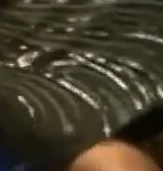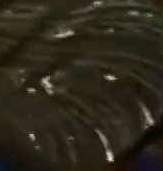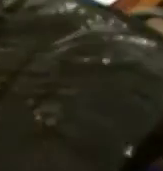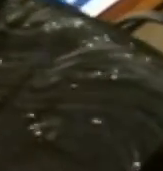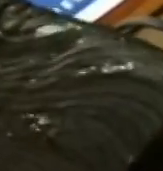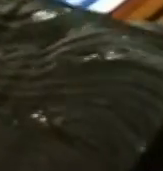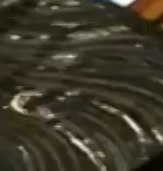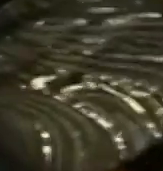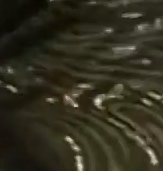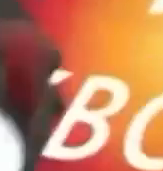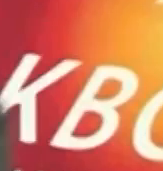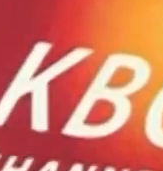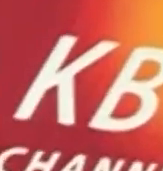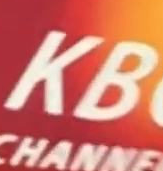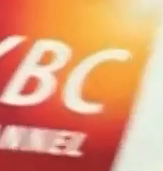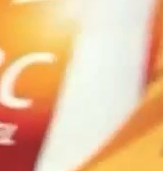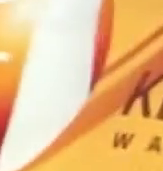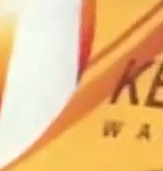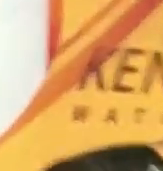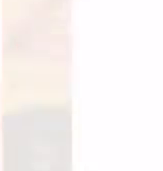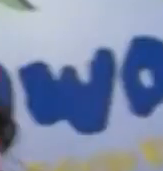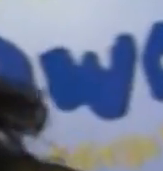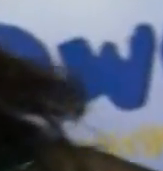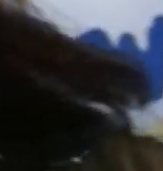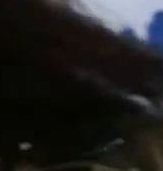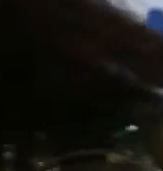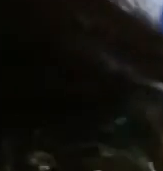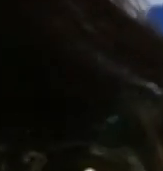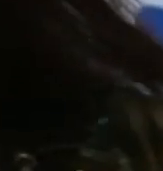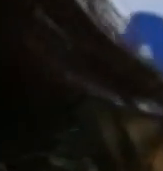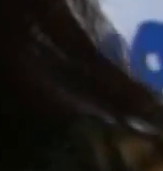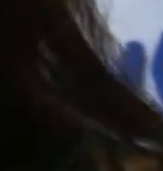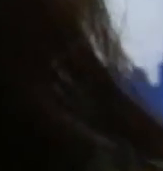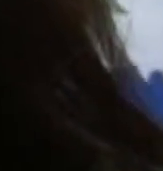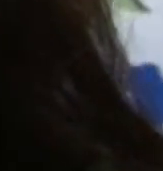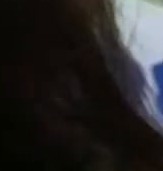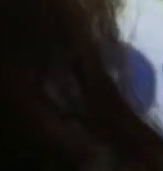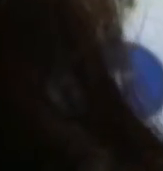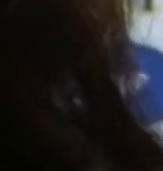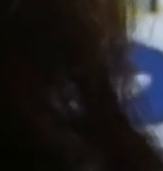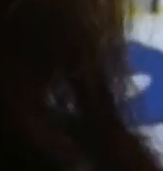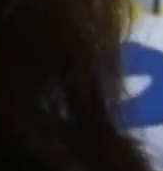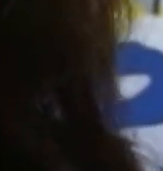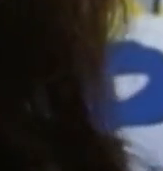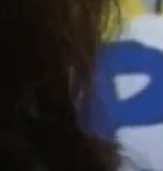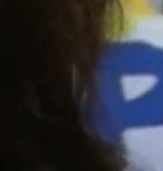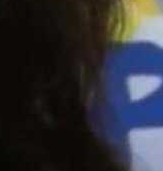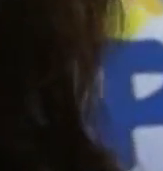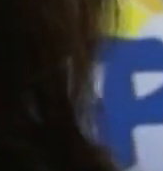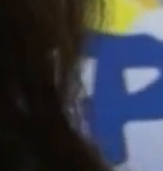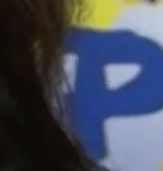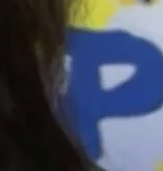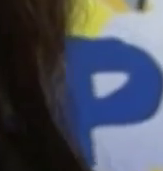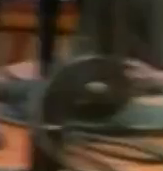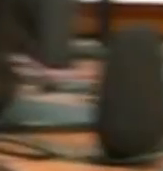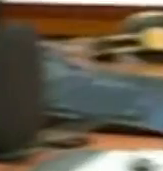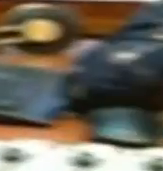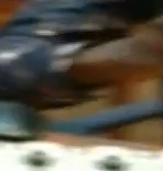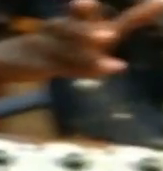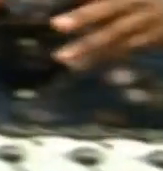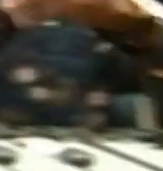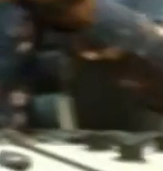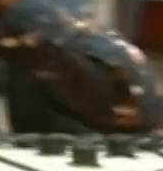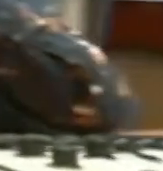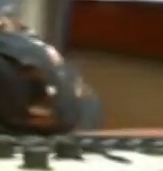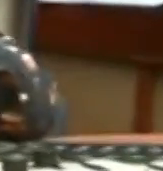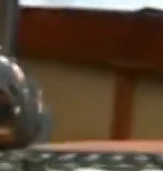Aoye izungushie hapo ma. Kama una ndani ya March of Life kupitia KBC Channel 1 na Pwani FM. Kuanzia